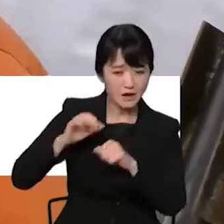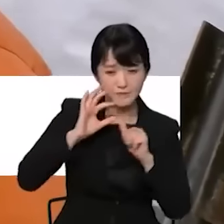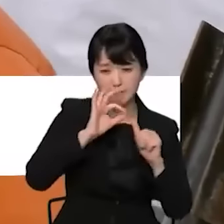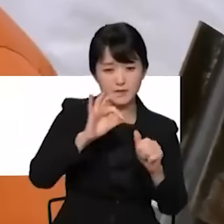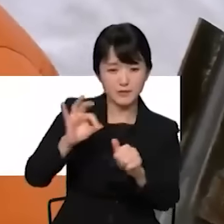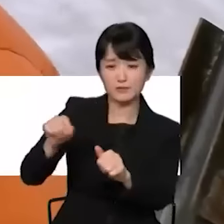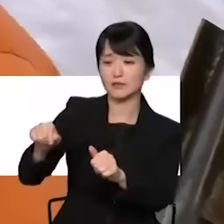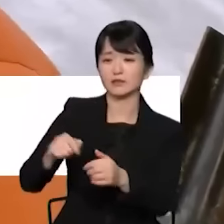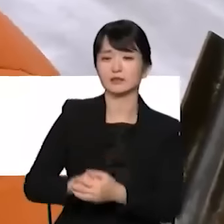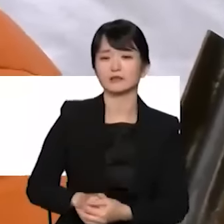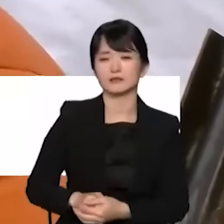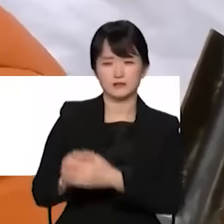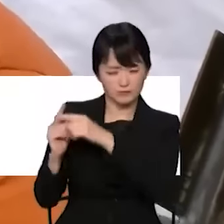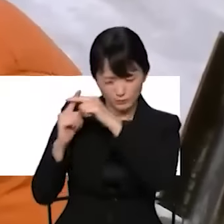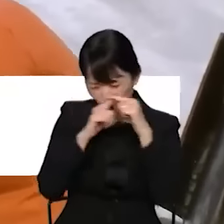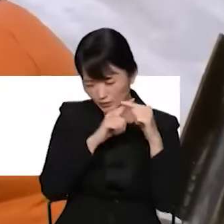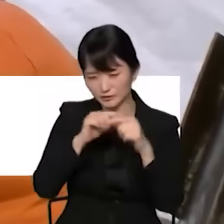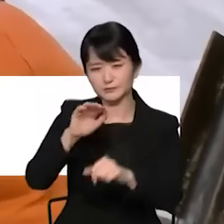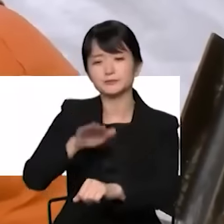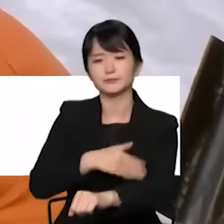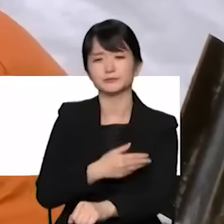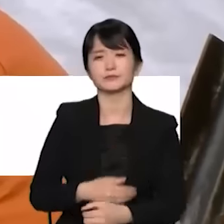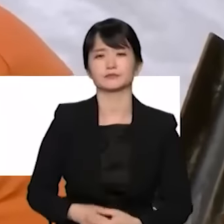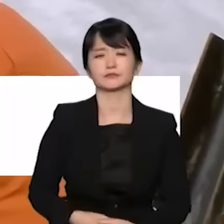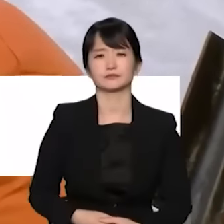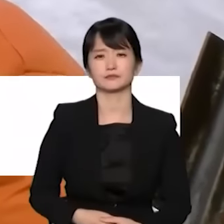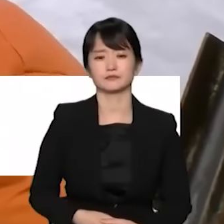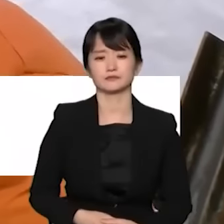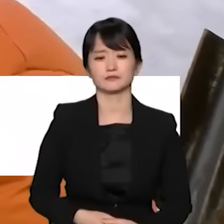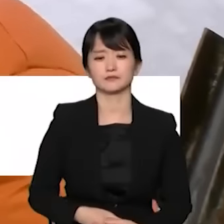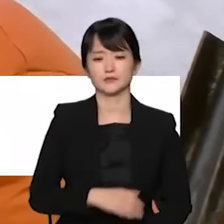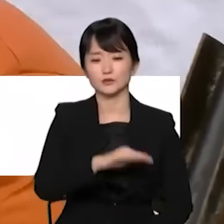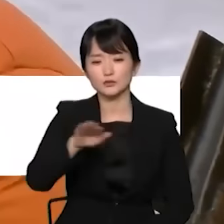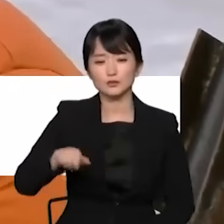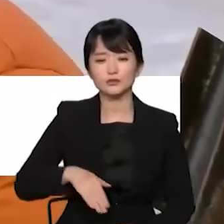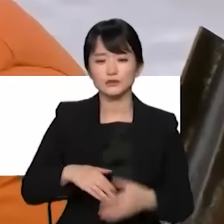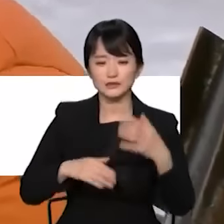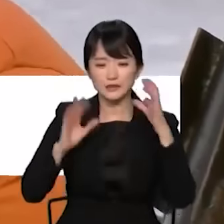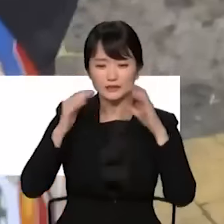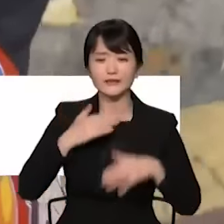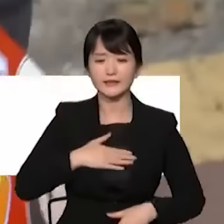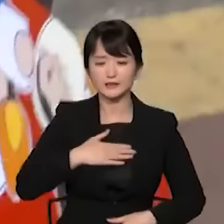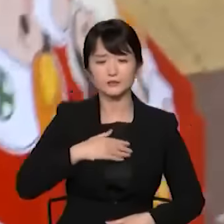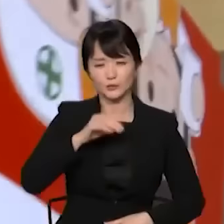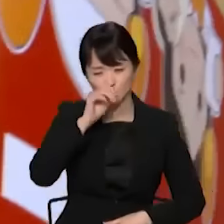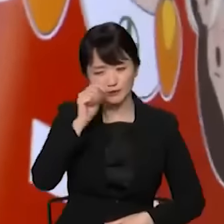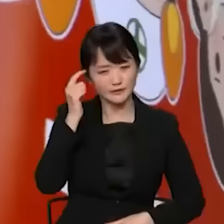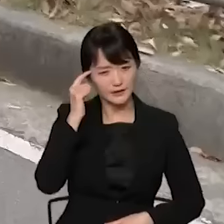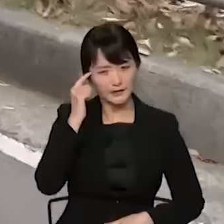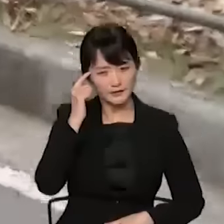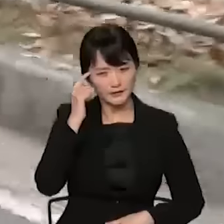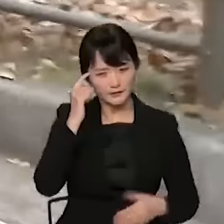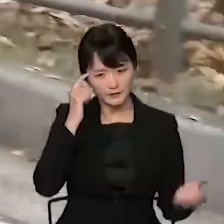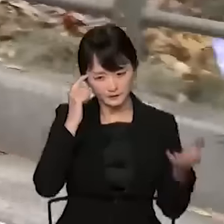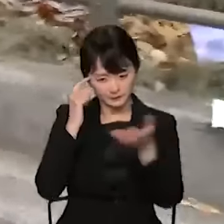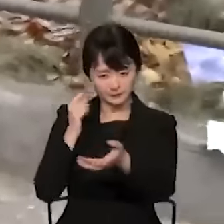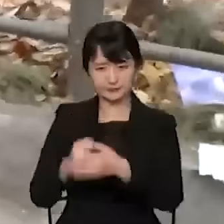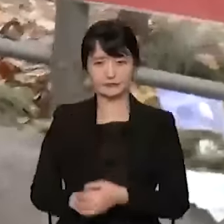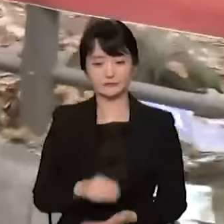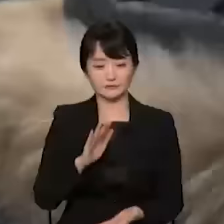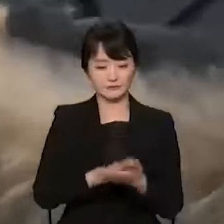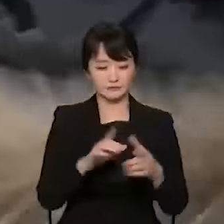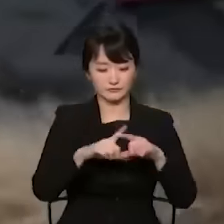부분은 무조건 잘못됐다고 생각을 하고 우리 아이도 알았으면 좋겠다는 생각에 이렇게 올라오게 됐습니다. 핫팩을 나눠주고